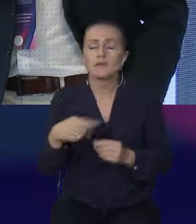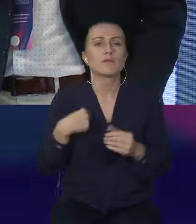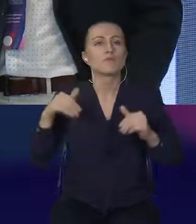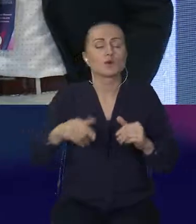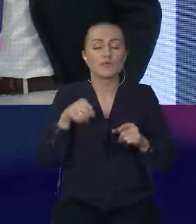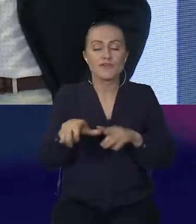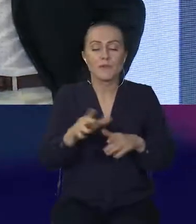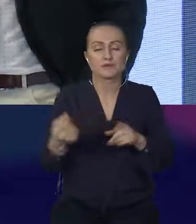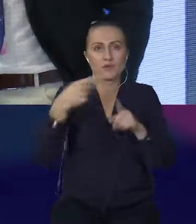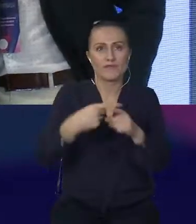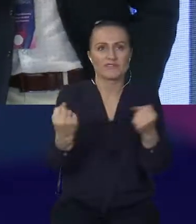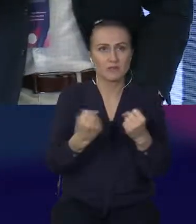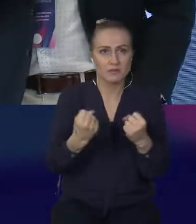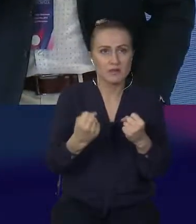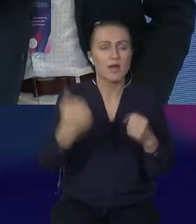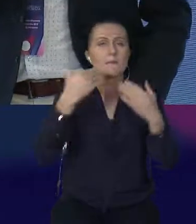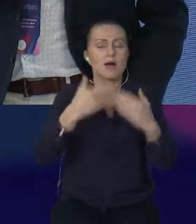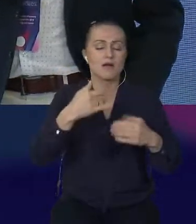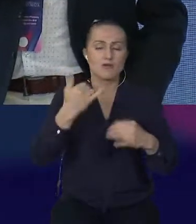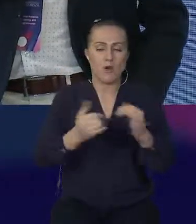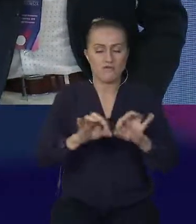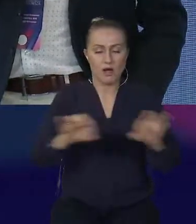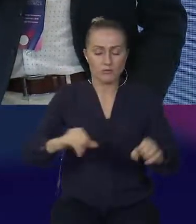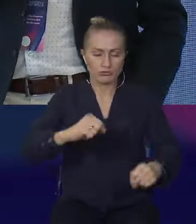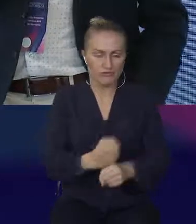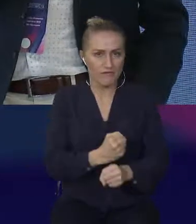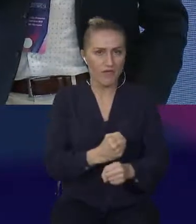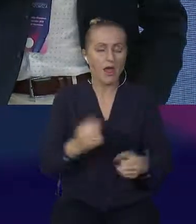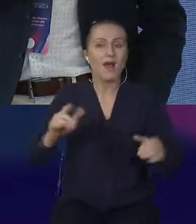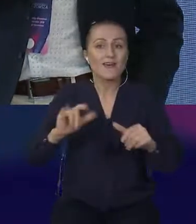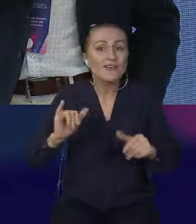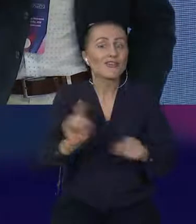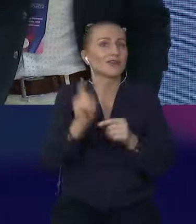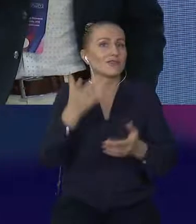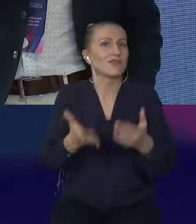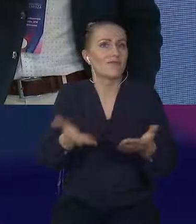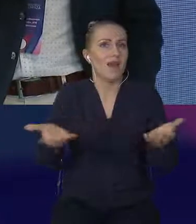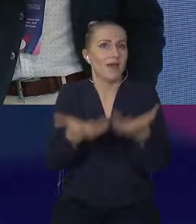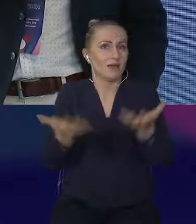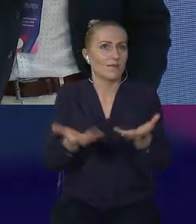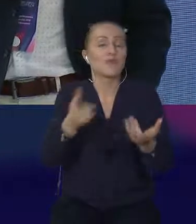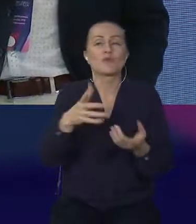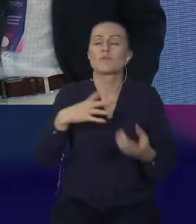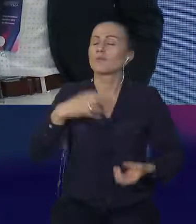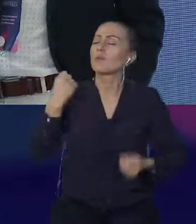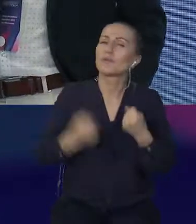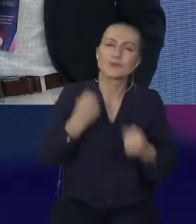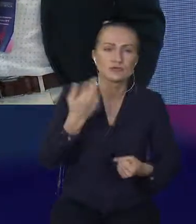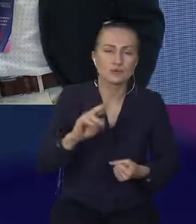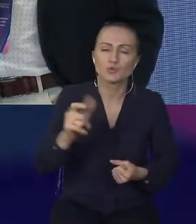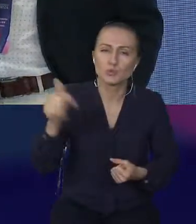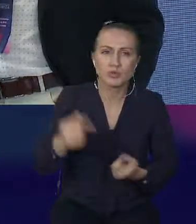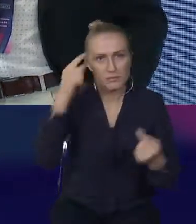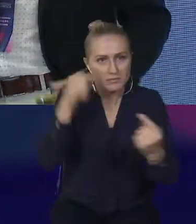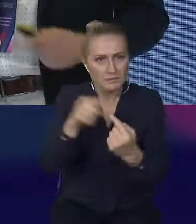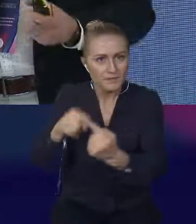wzmocnić go, dzięki temu uzyskując lepszą sztywność i mniejszą masę. To były największe nasze wyzwania w projekcie, bo jak część może z Państwa